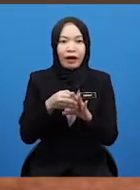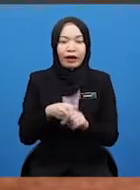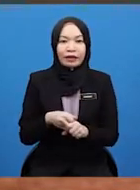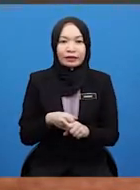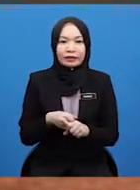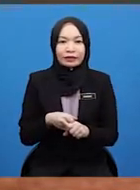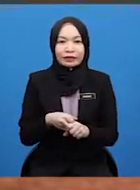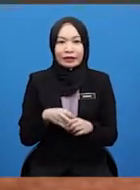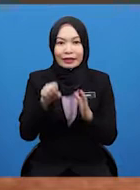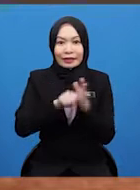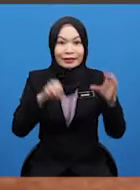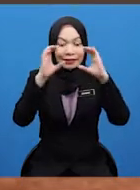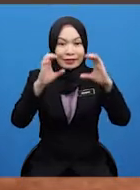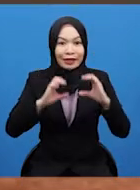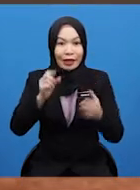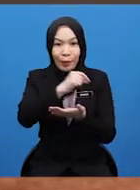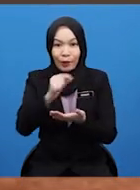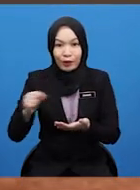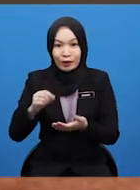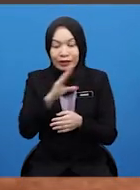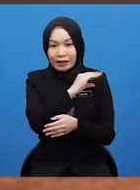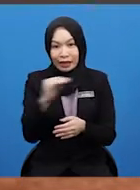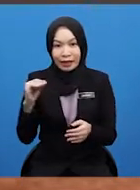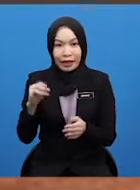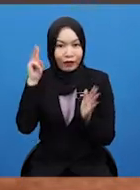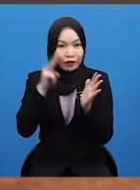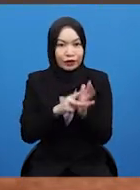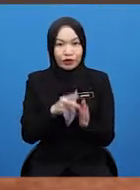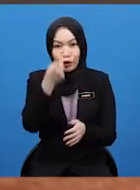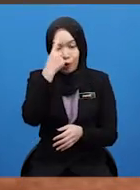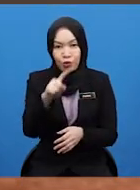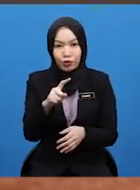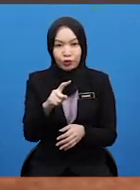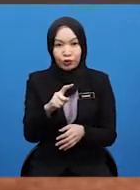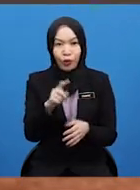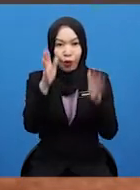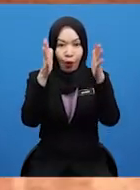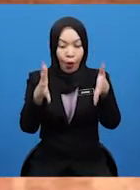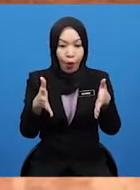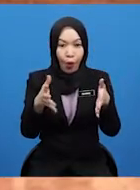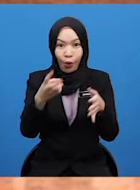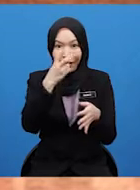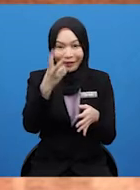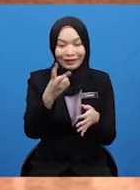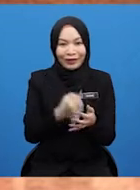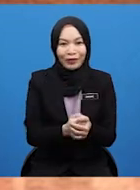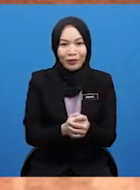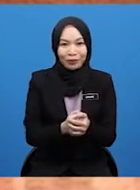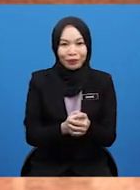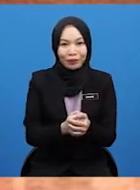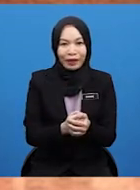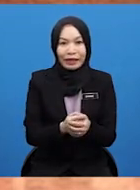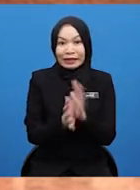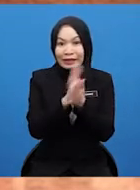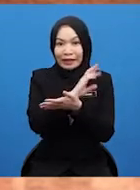secara penulisan dan visual untuk tatapan umum. Dengan kata lain, jadikan dokumentasi